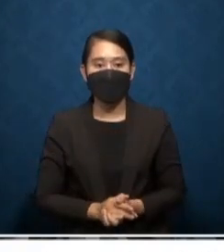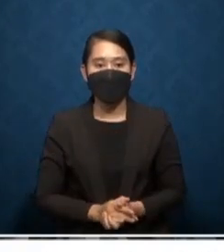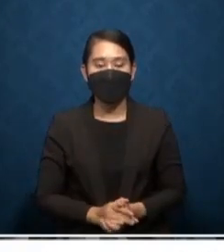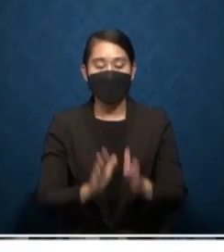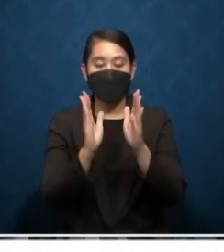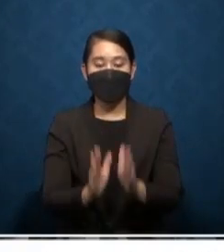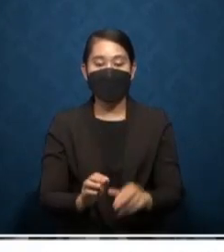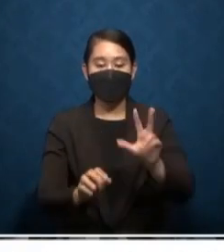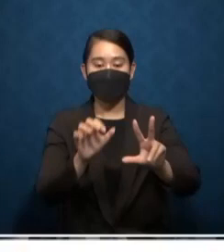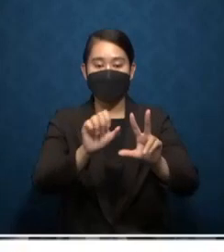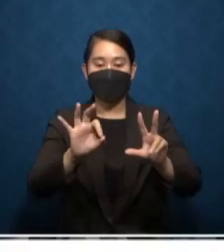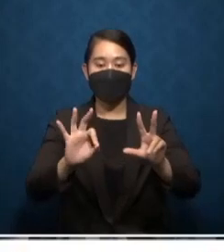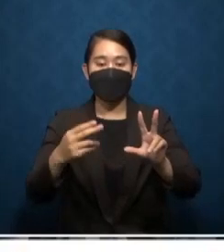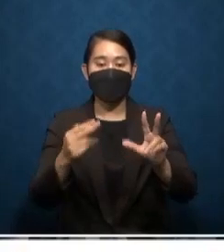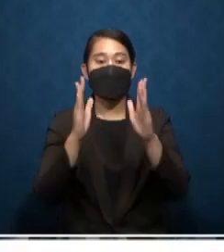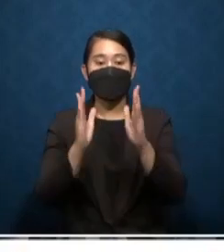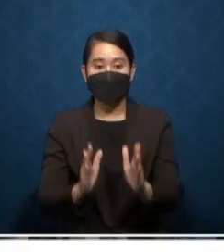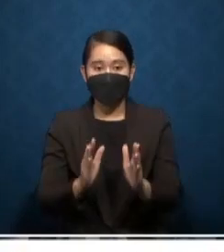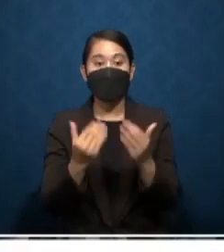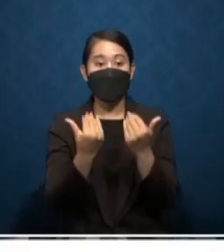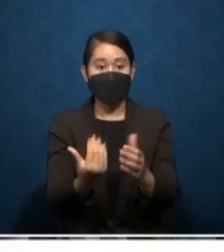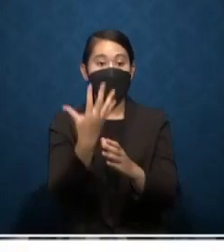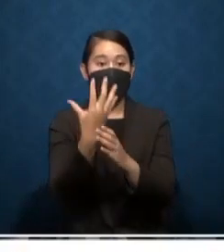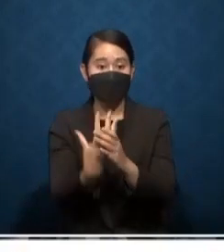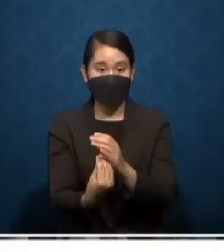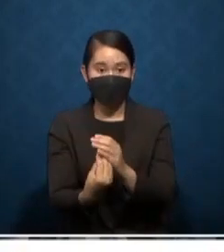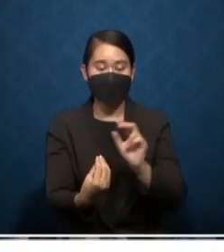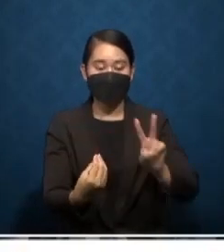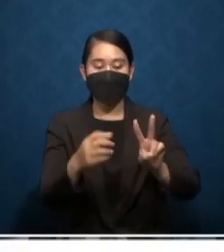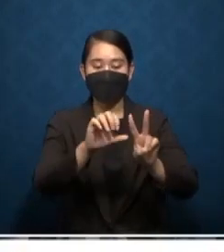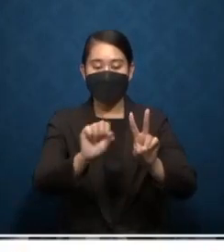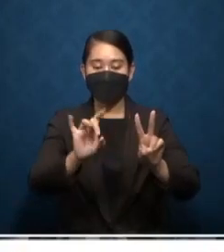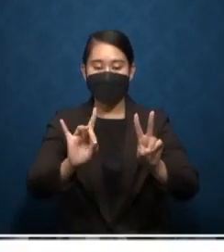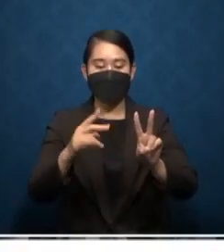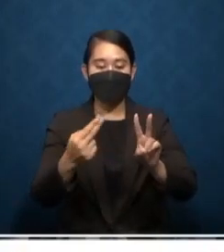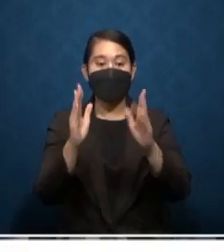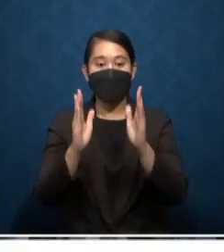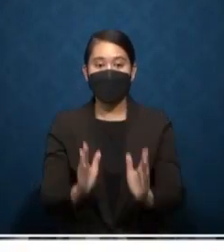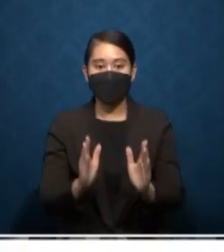3,90,000 คนแต่วัี้เหลือแค่ 2,80,000 คน